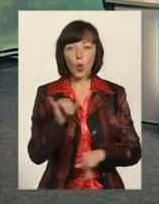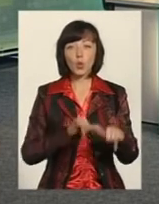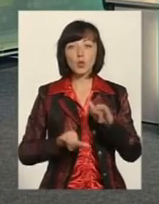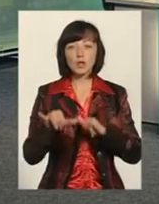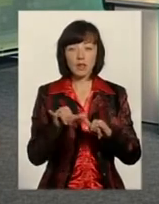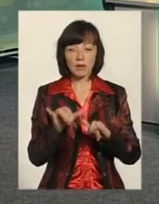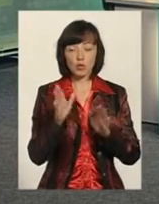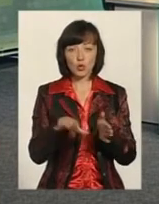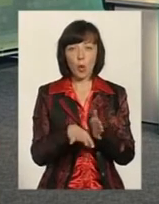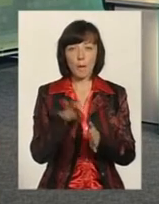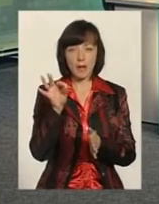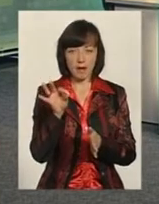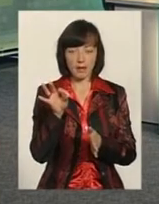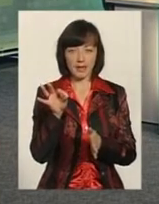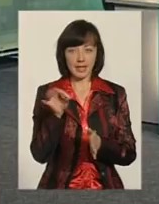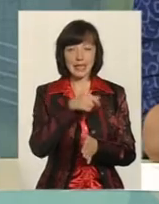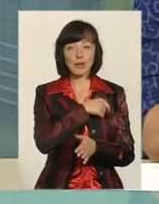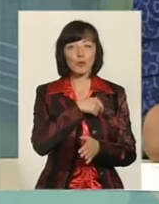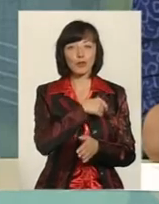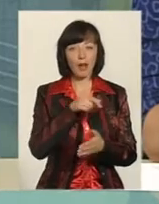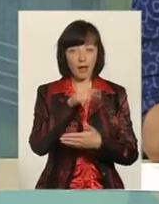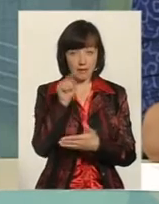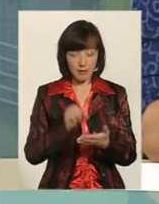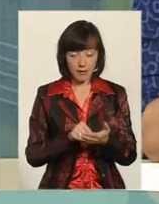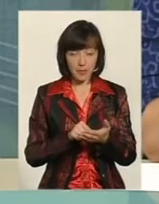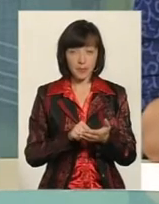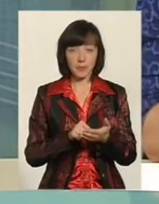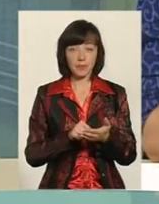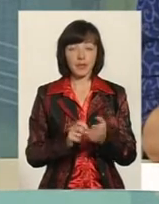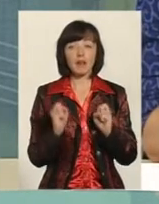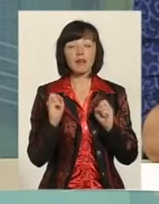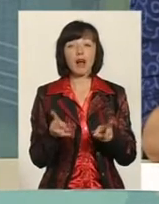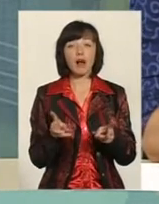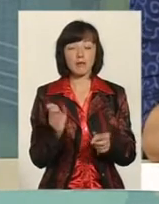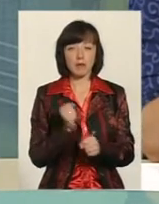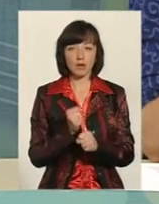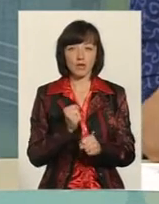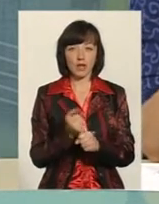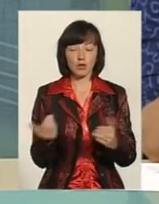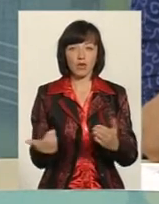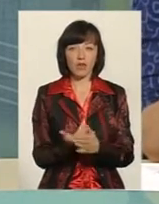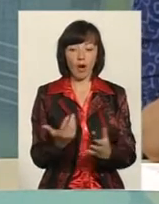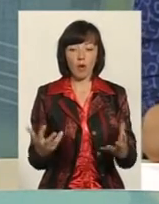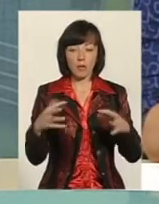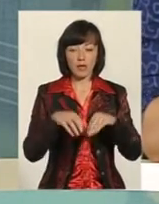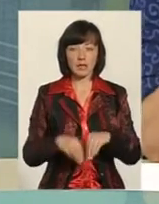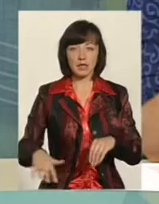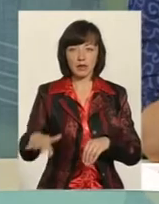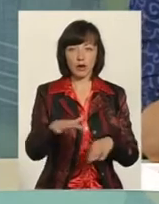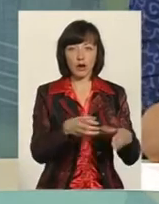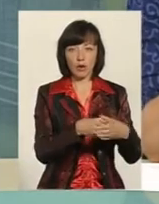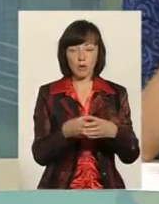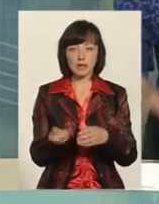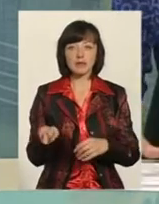вони обиратимуть депутатів, як працюватиме нова об'єднана територіальна громада,